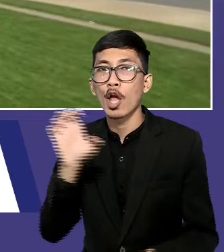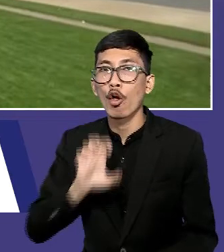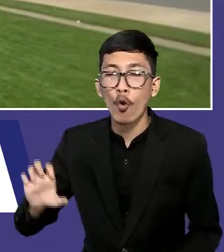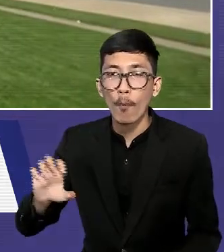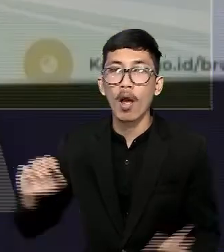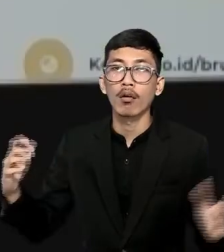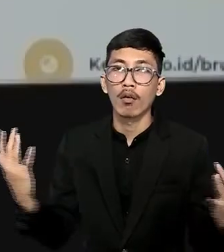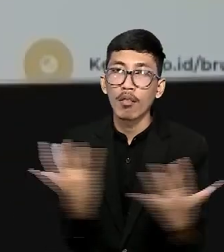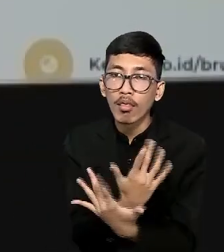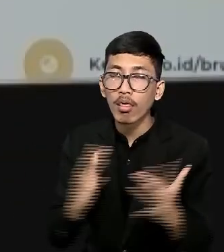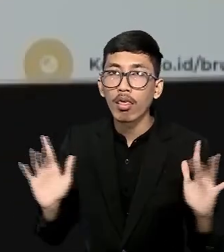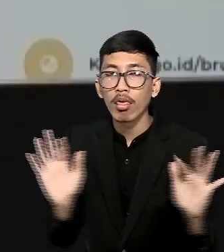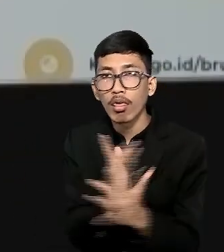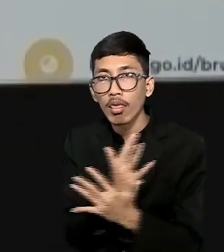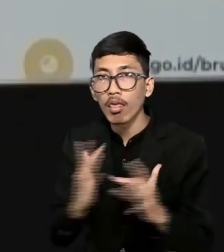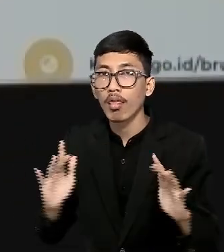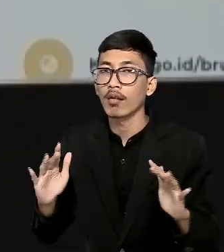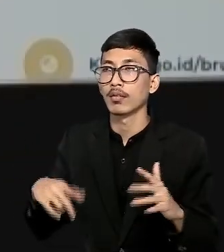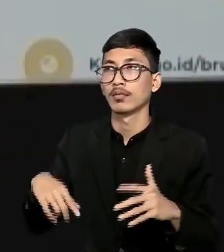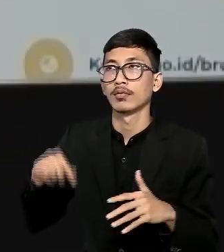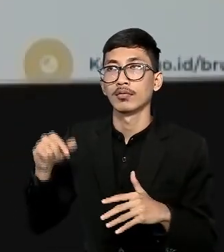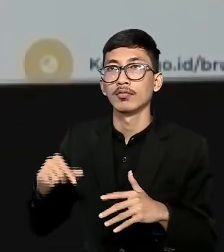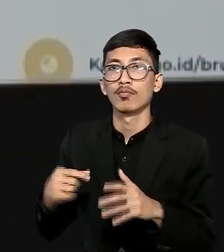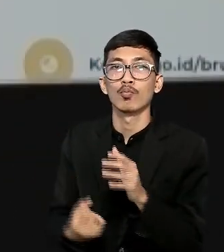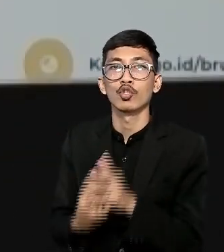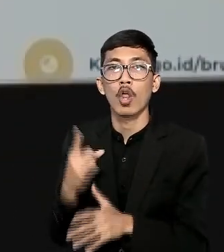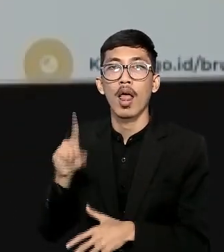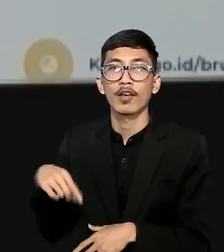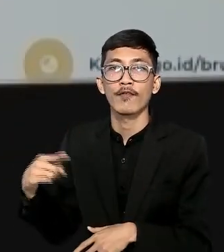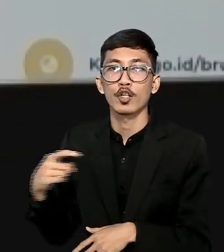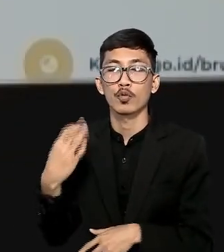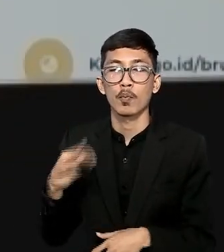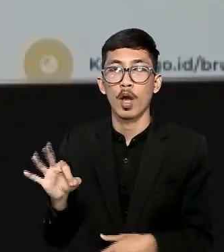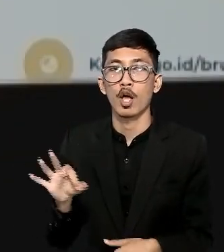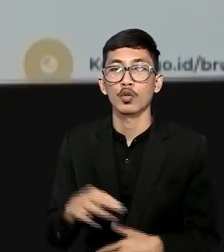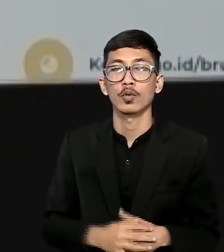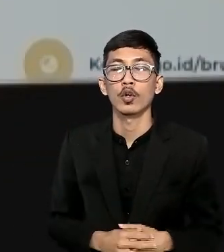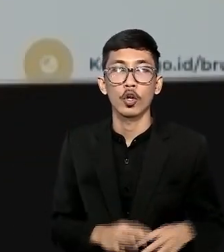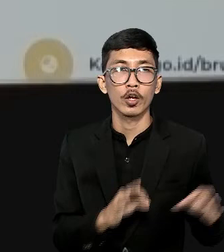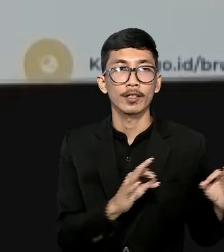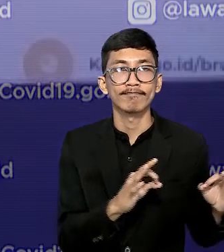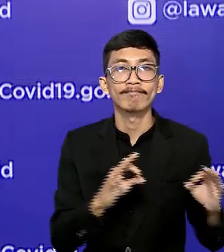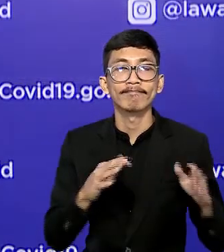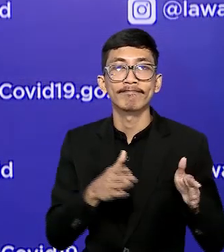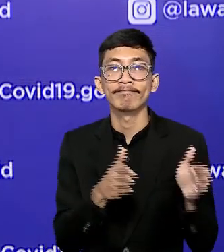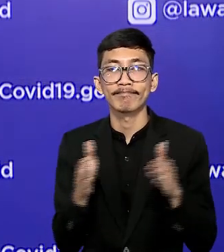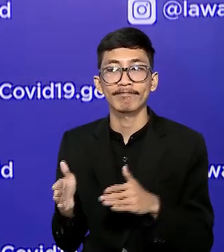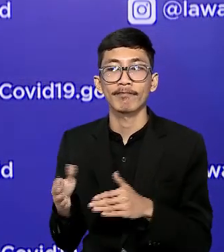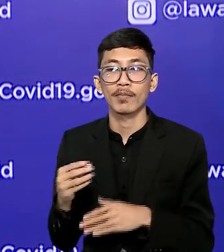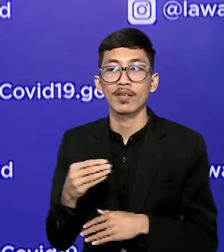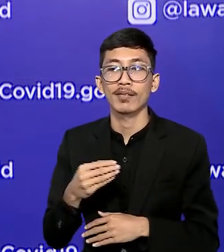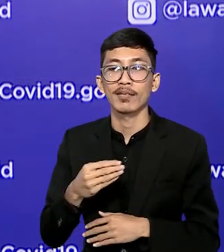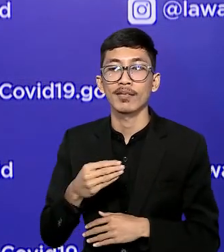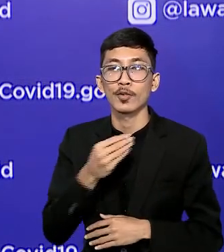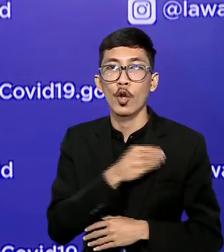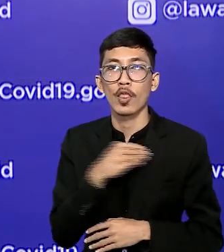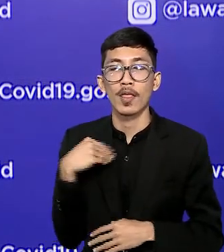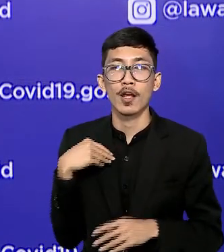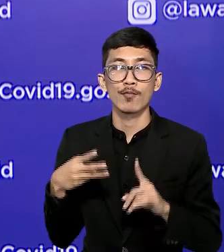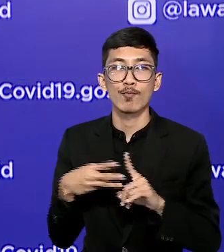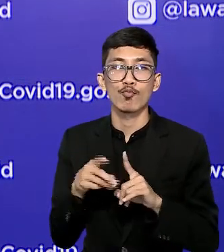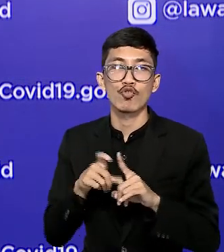Sada dengan munculnya gelombang terbaru ini saya ke dokter Budiman dog meski hampir dua tahun